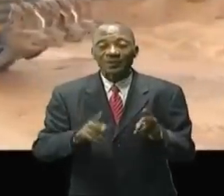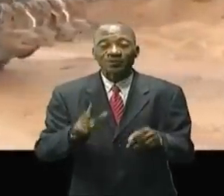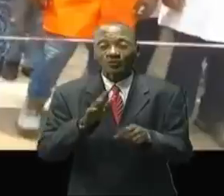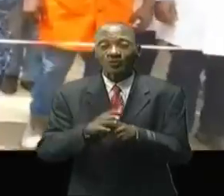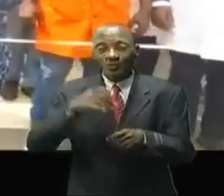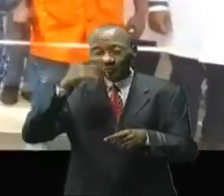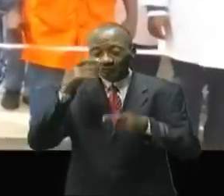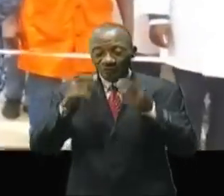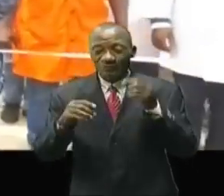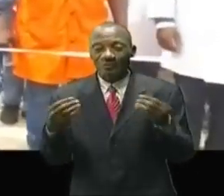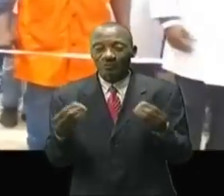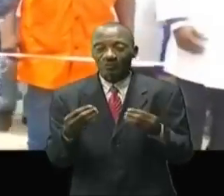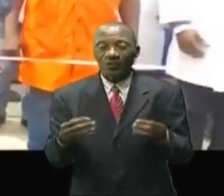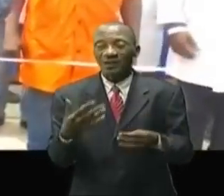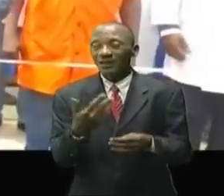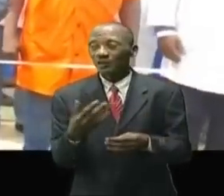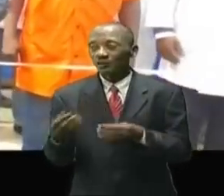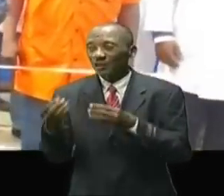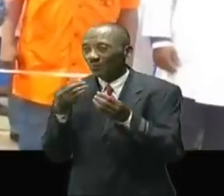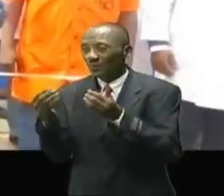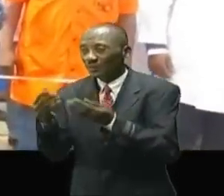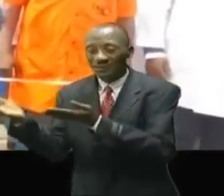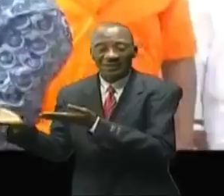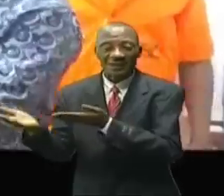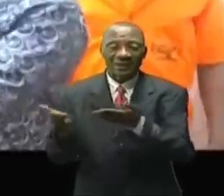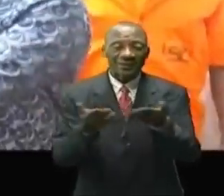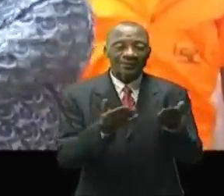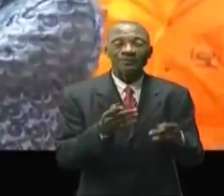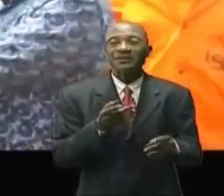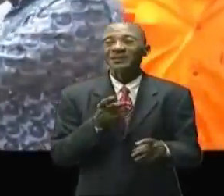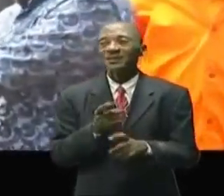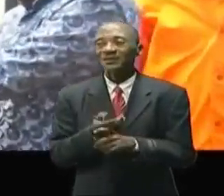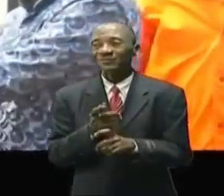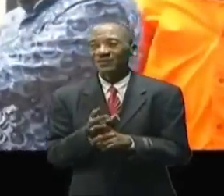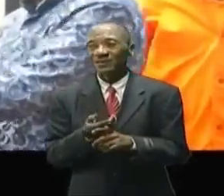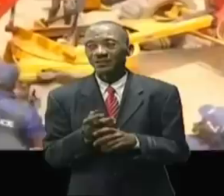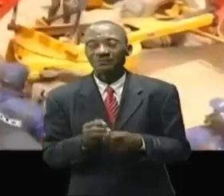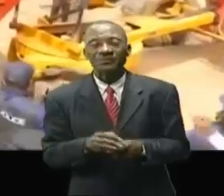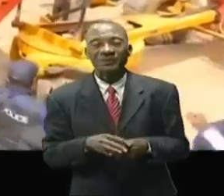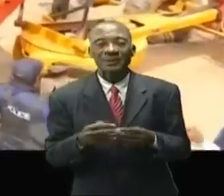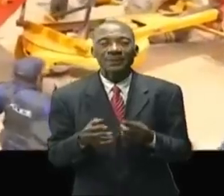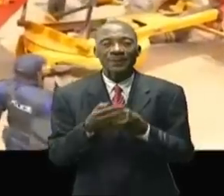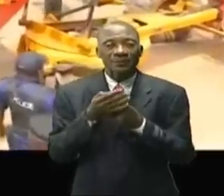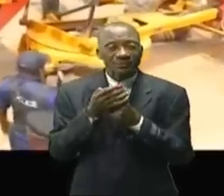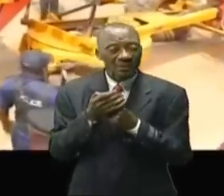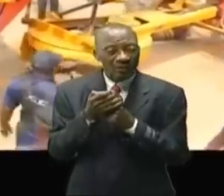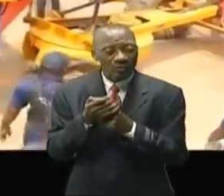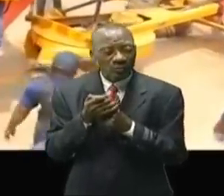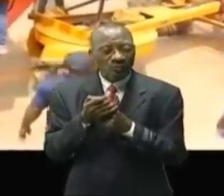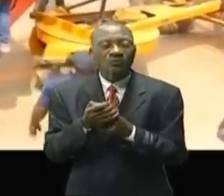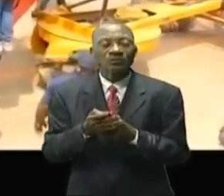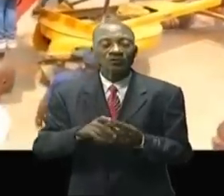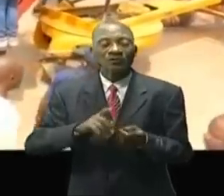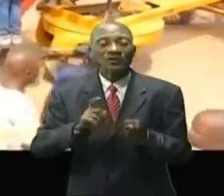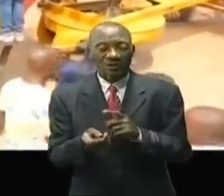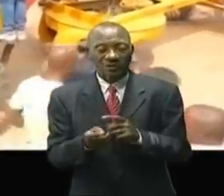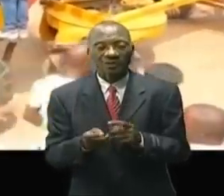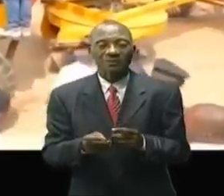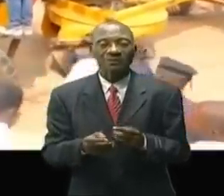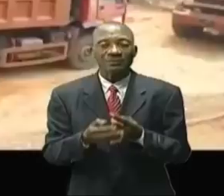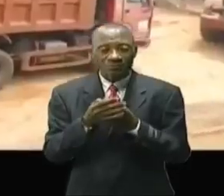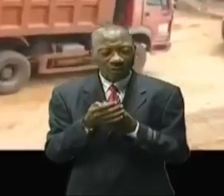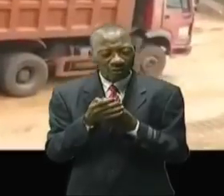produits dans les villages environnants ou vers la capitale. Très bientôt, cette situation va s'améliorer et la